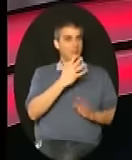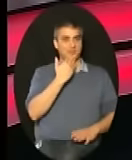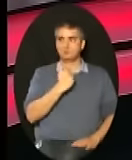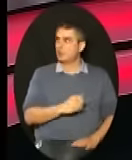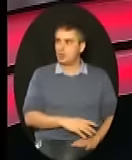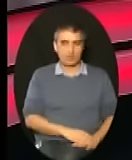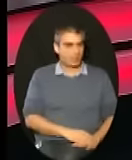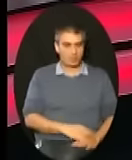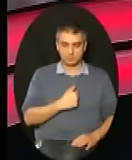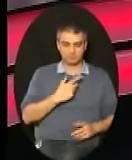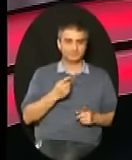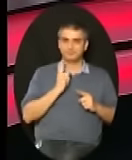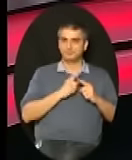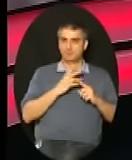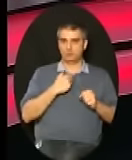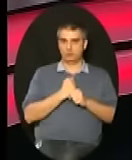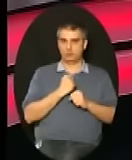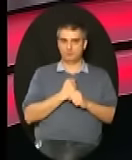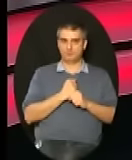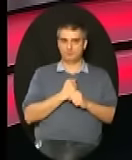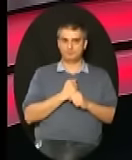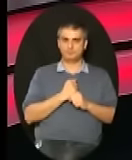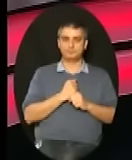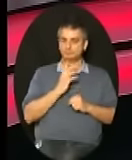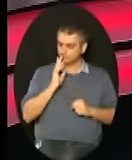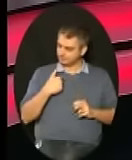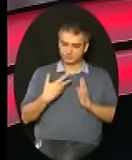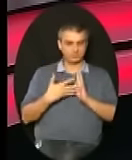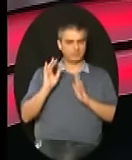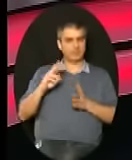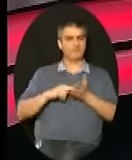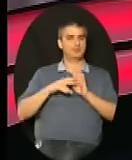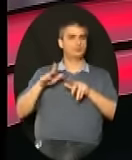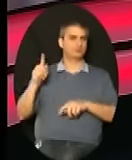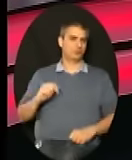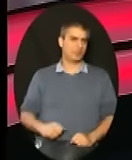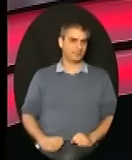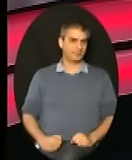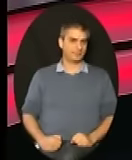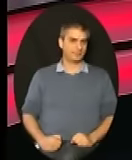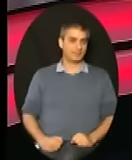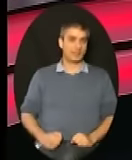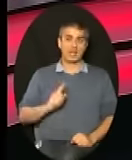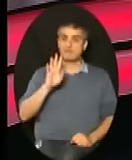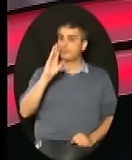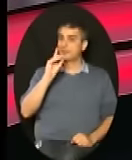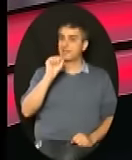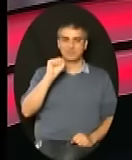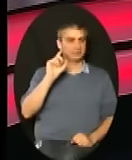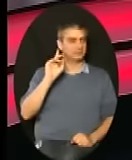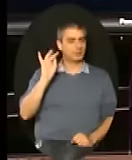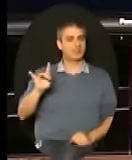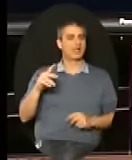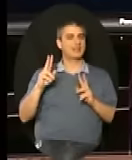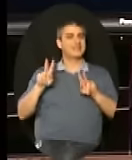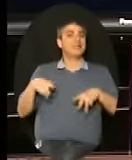לא. אני עושה, זה בדיוק מה שאני עושה. אני אומרת, גם לי יש ביקורת על מדיניות הממשלה. אבל ה-BDS נגד עצם קיומה